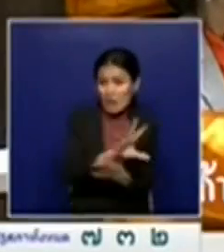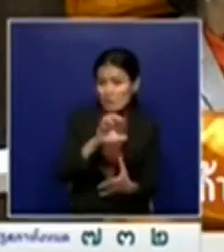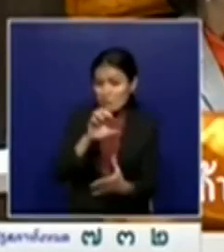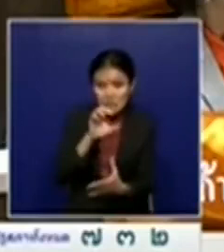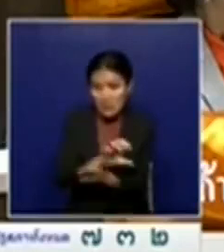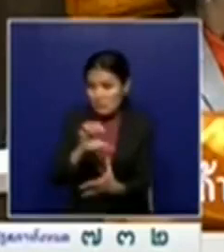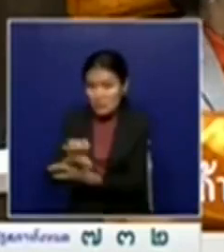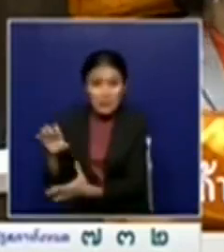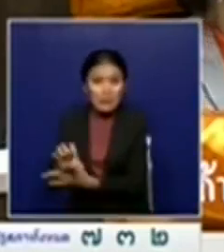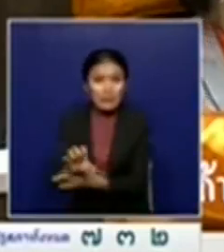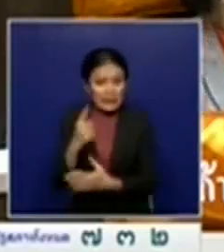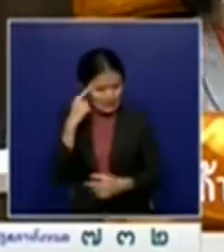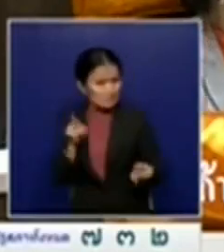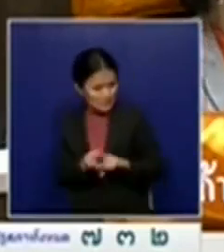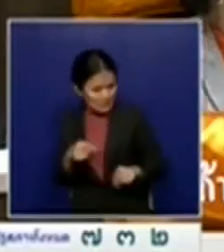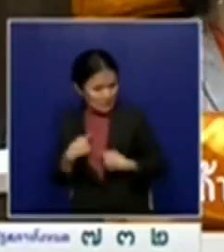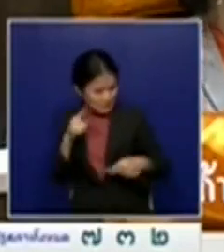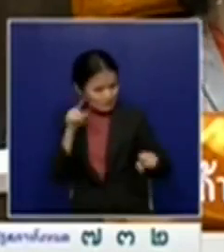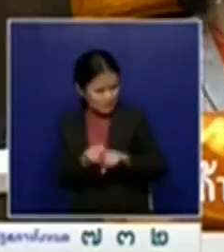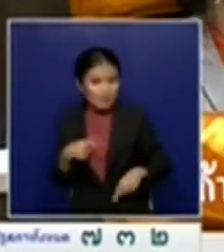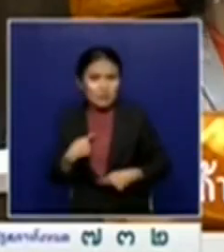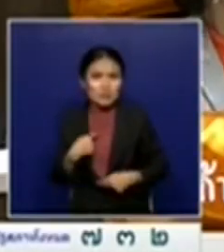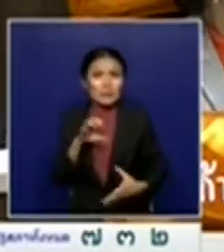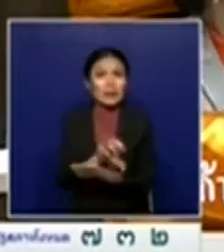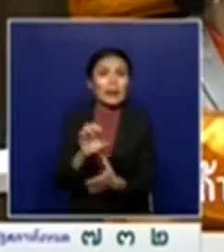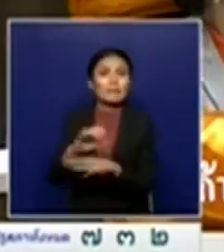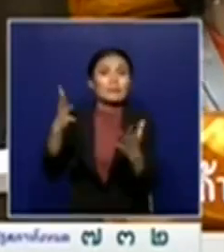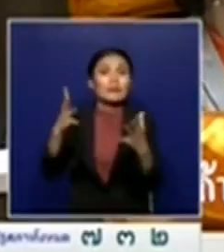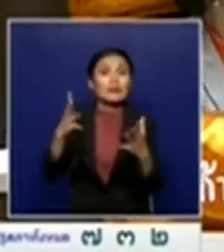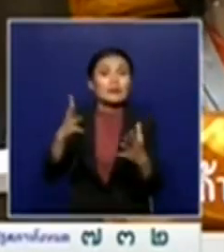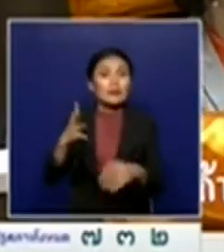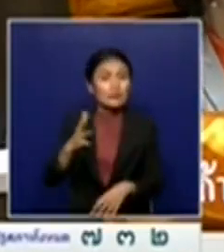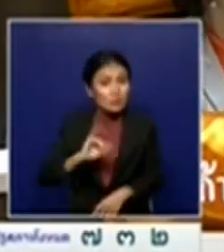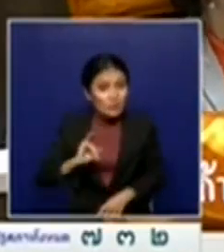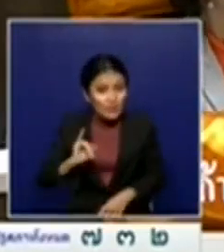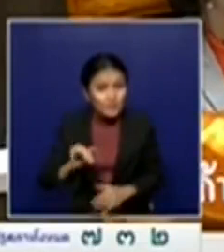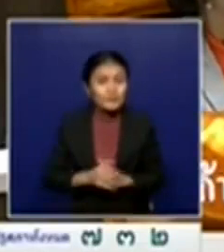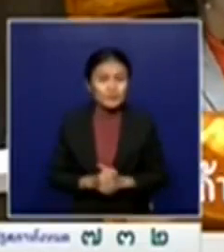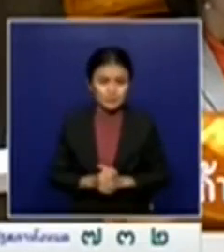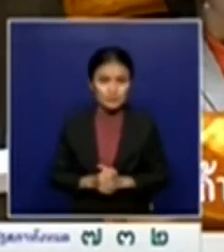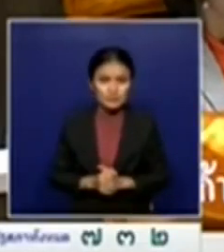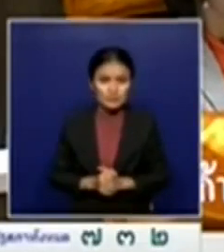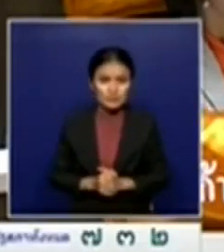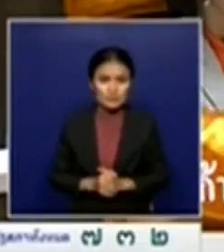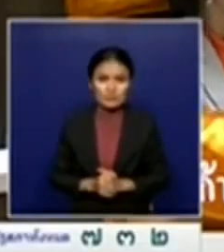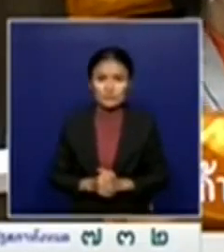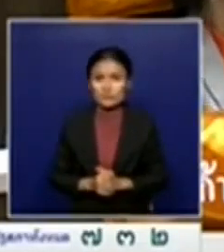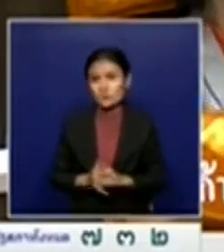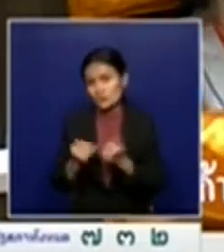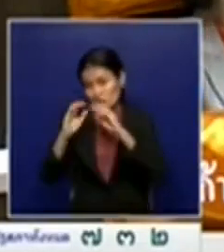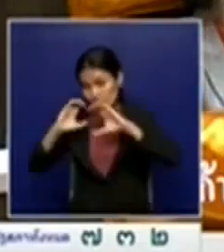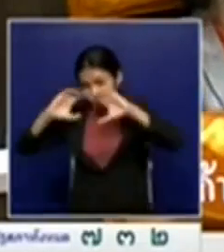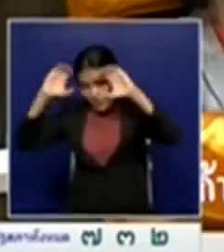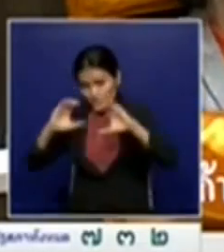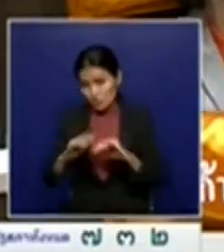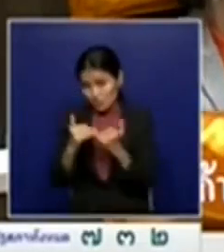ไล่หรือกำจัดคนที่เห็นต่างจากเราให้ออกไปจากชีวิตเราได้ท่าทีของรัฐบาลต่อปรากฏการ